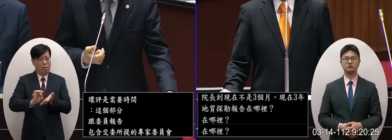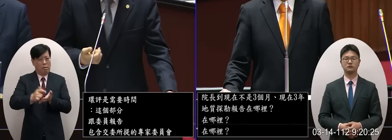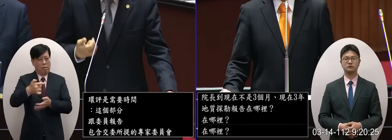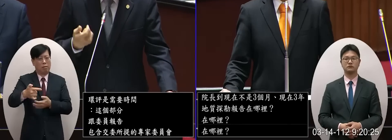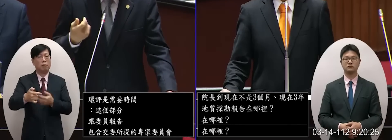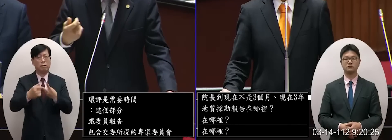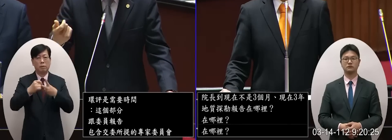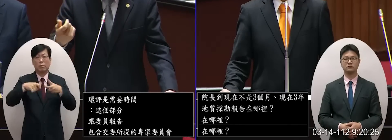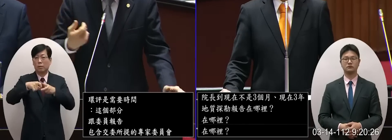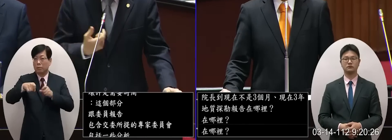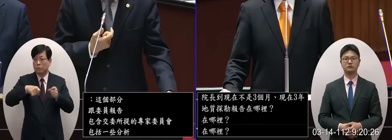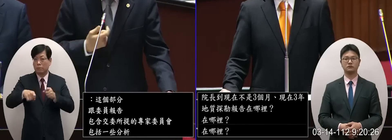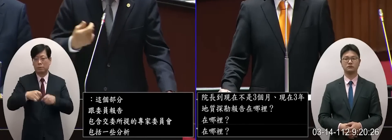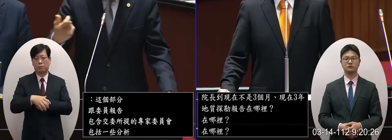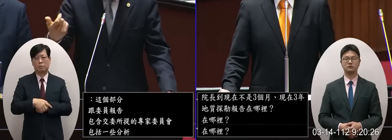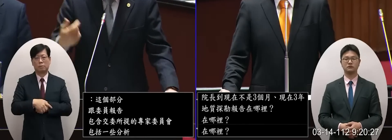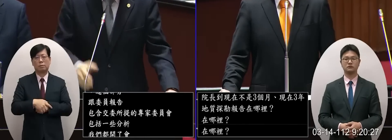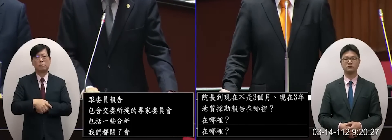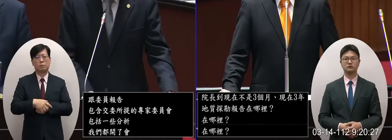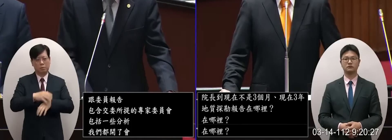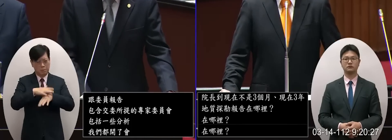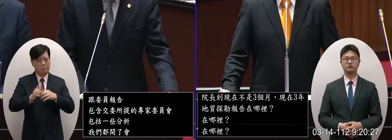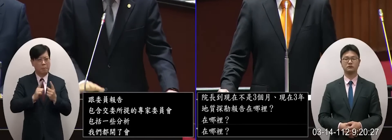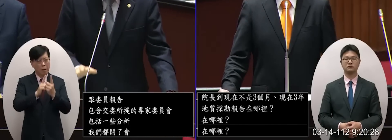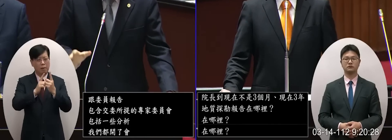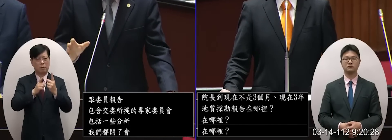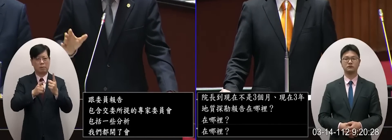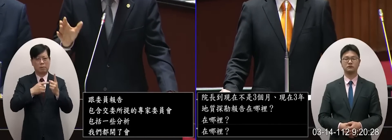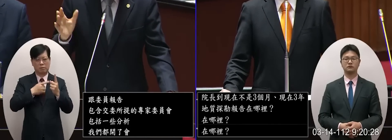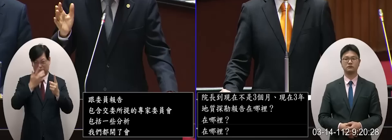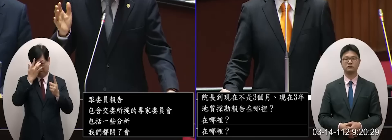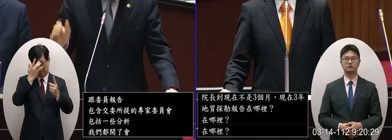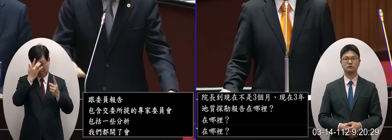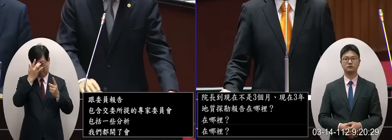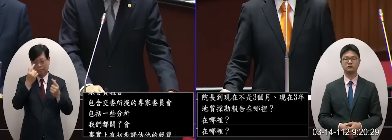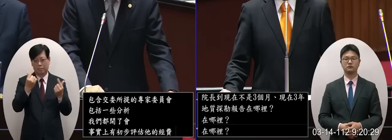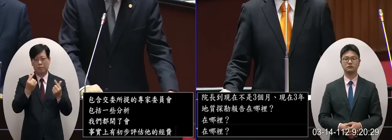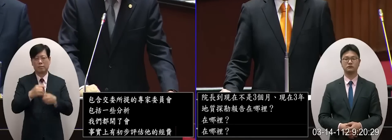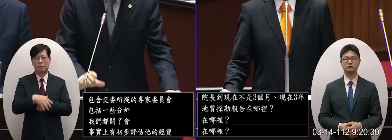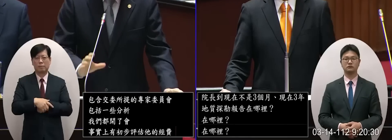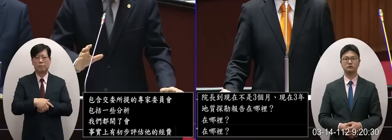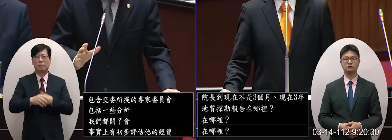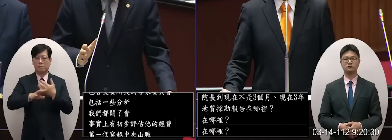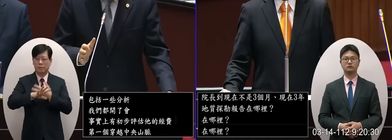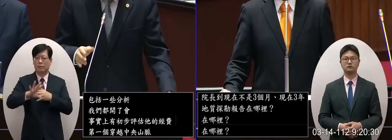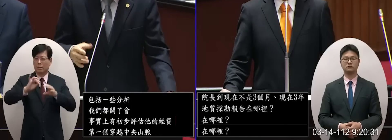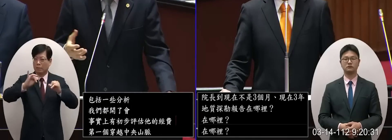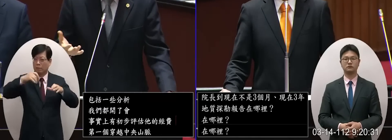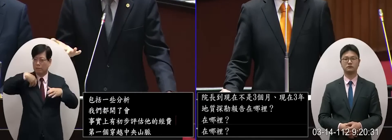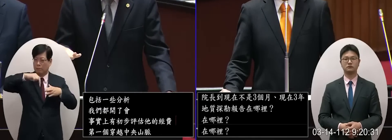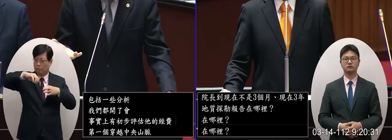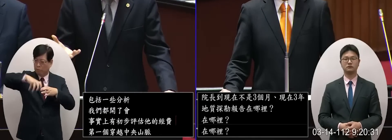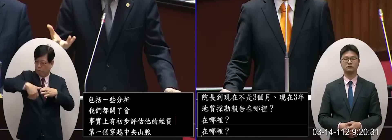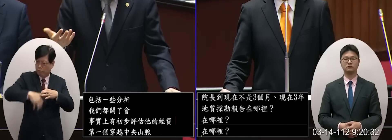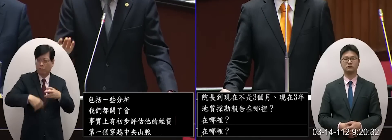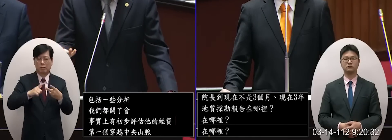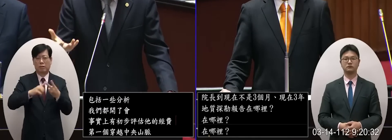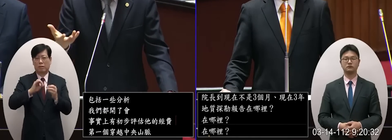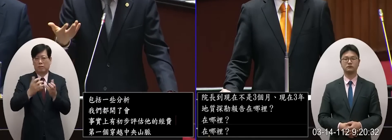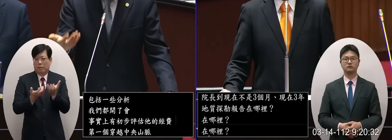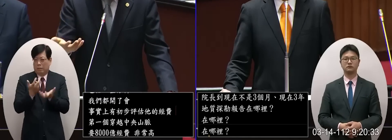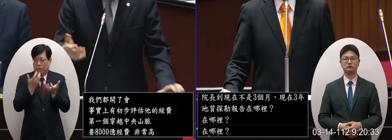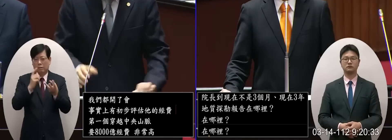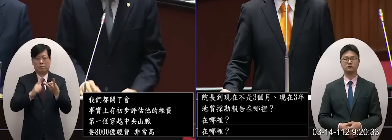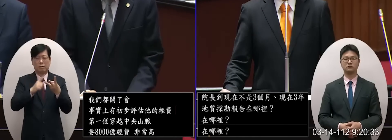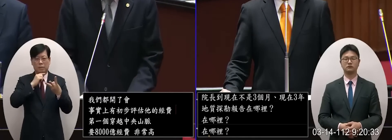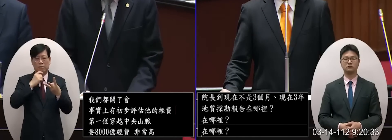哦。然后工程上面呢哈，工程上面哦，包括这些这个相关的地质哦，还有包括地热哦，包